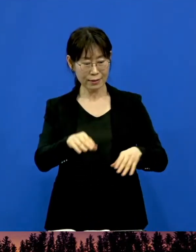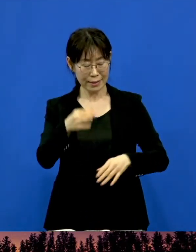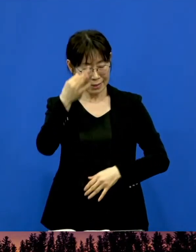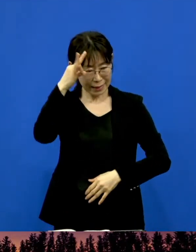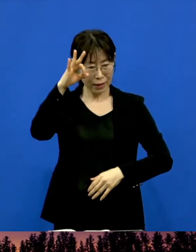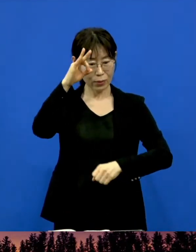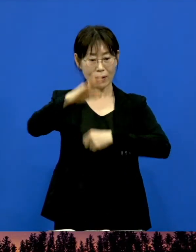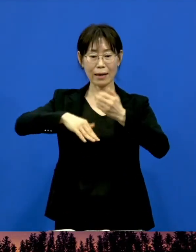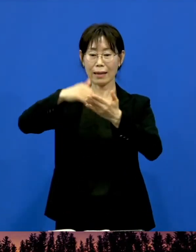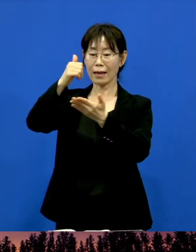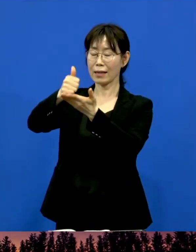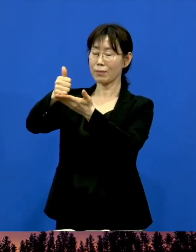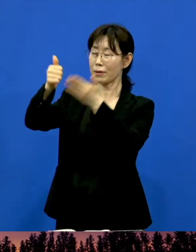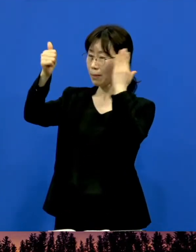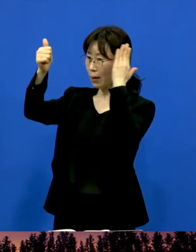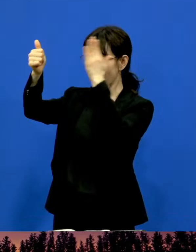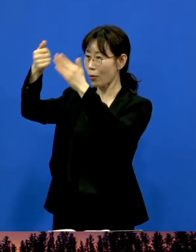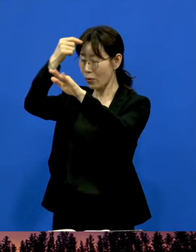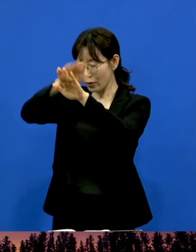일이에요.